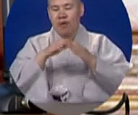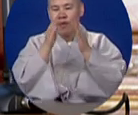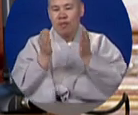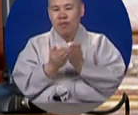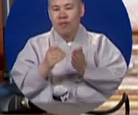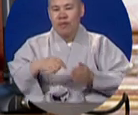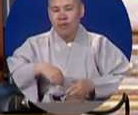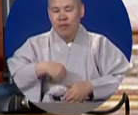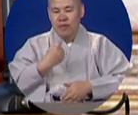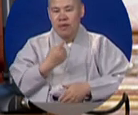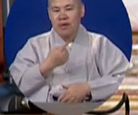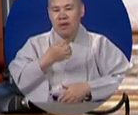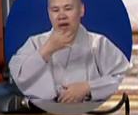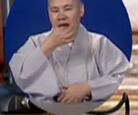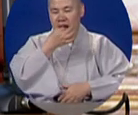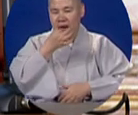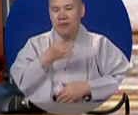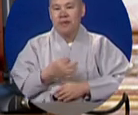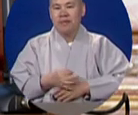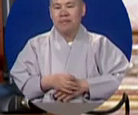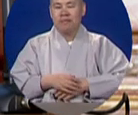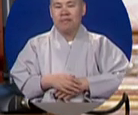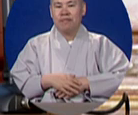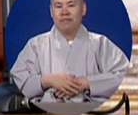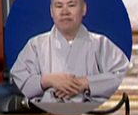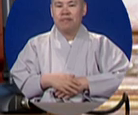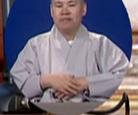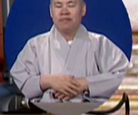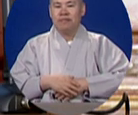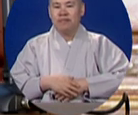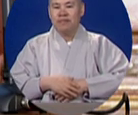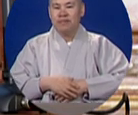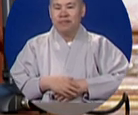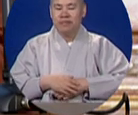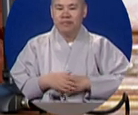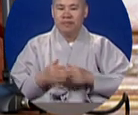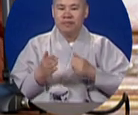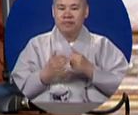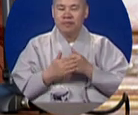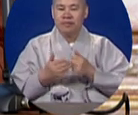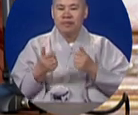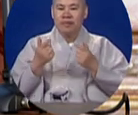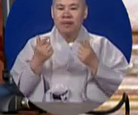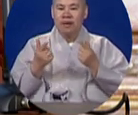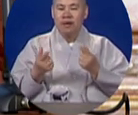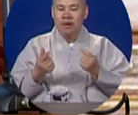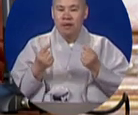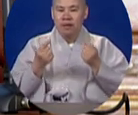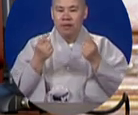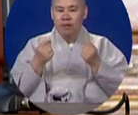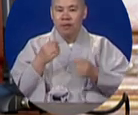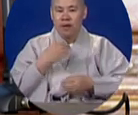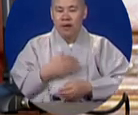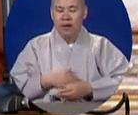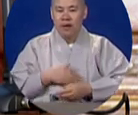자기 욕심이란 말이에요 그러니까 이런 것을 알고